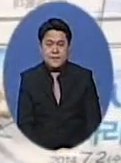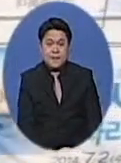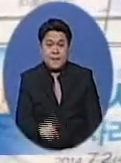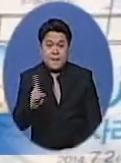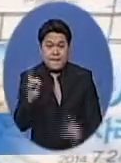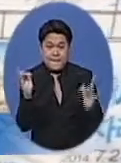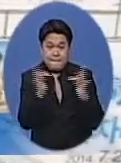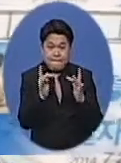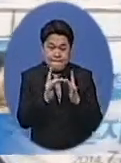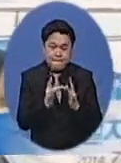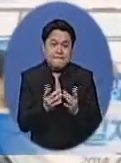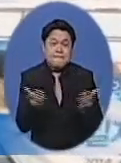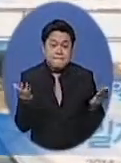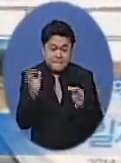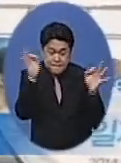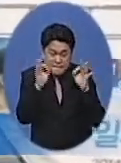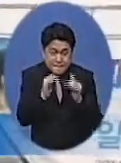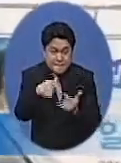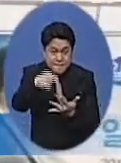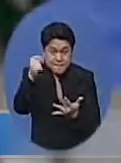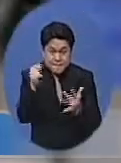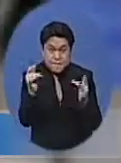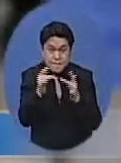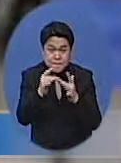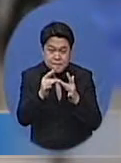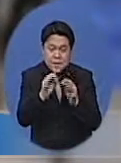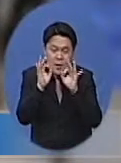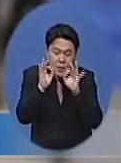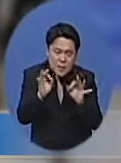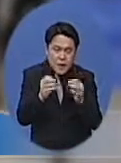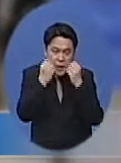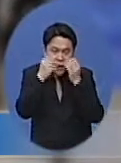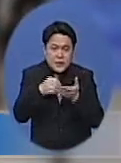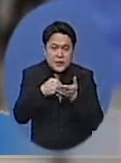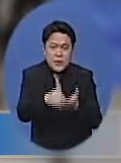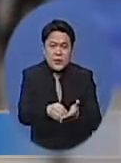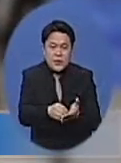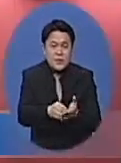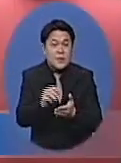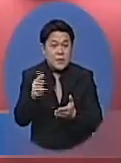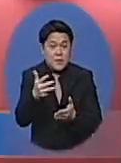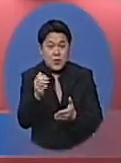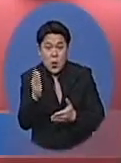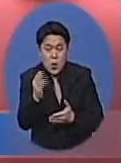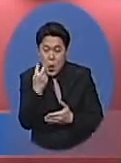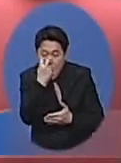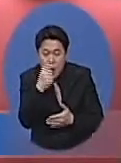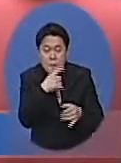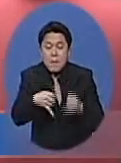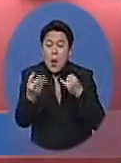한 온라인 구인구직 포털 사이트가 신입 구직자 890여 명을 대상으로 부채 유무와 금액을 조사한